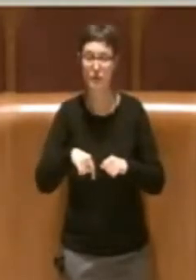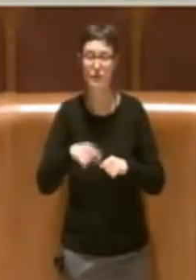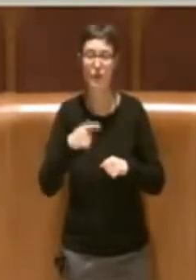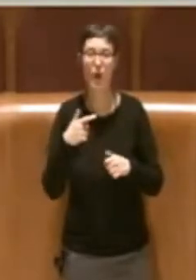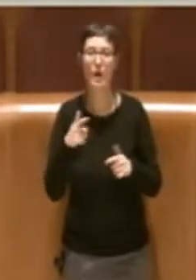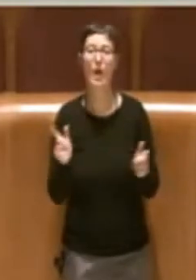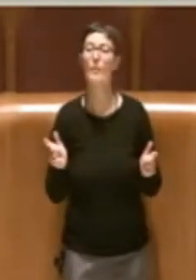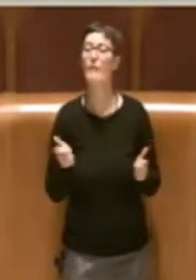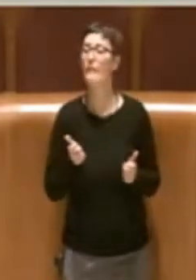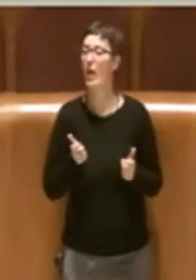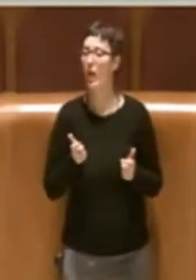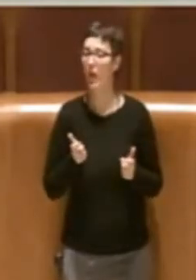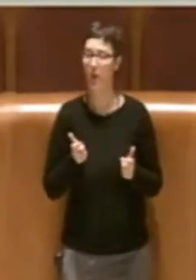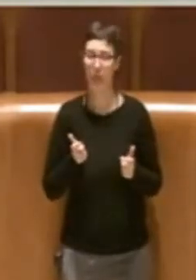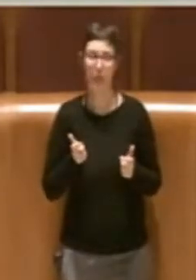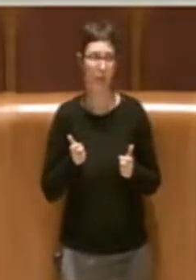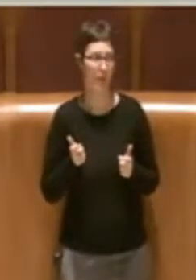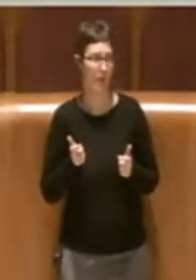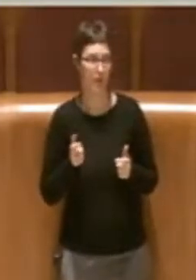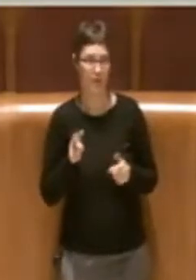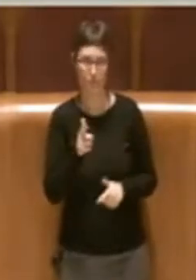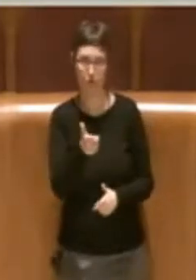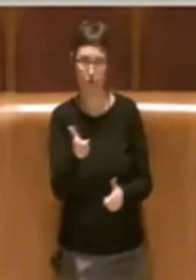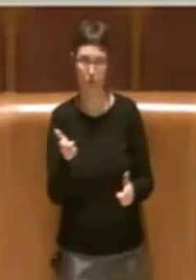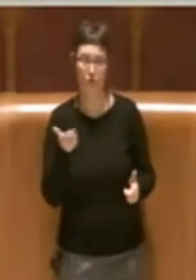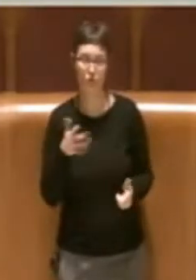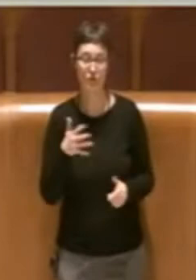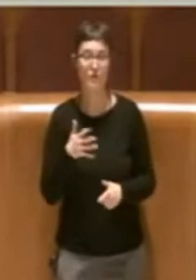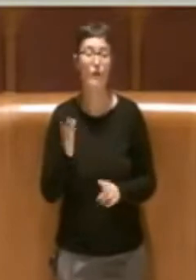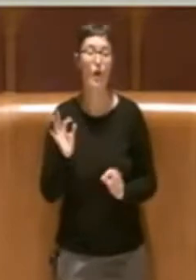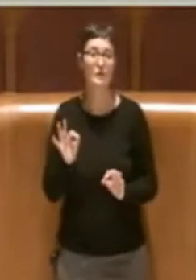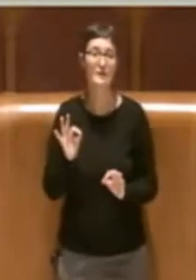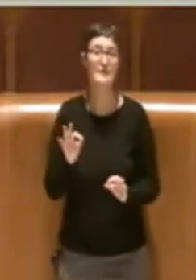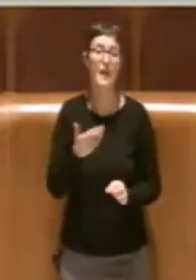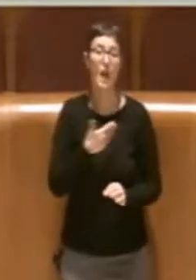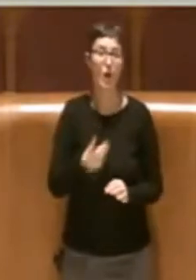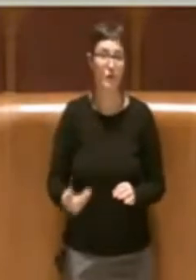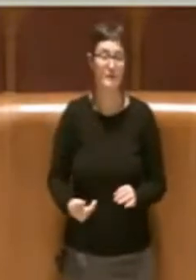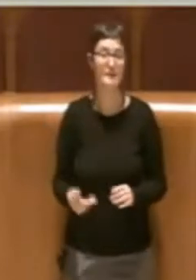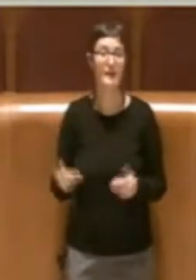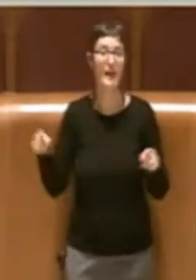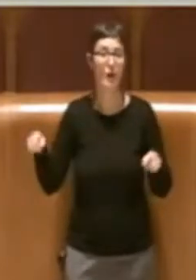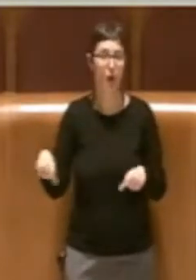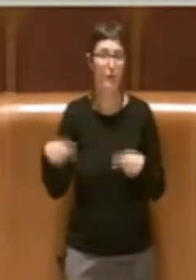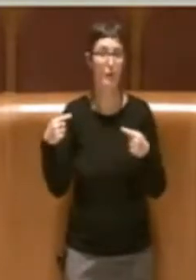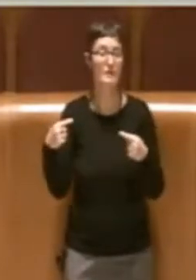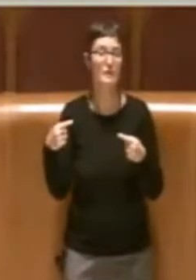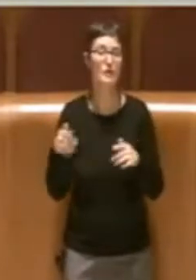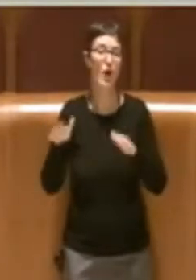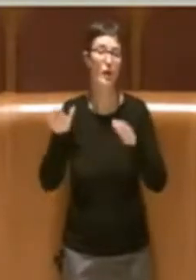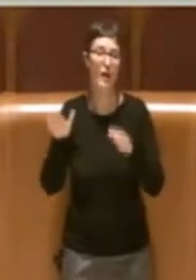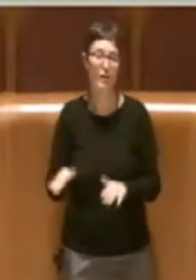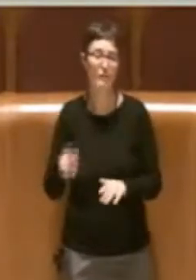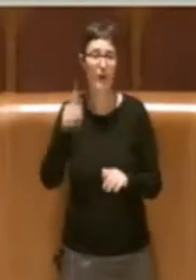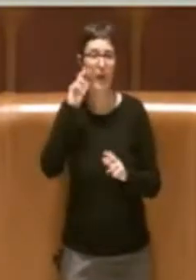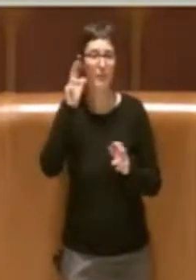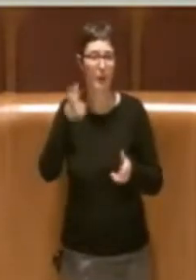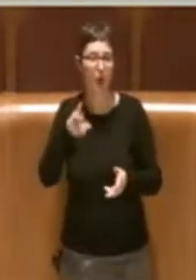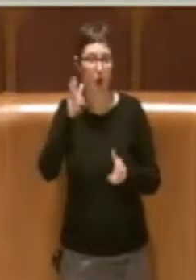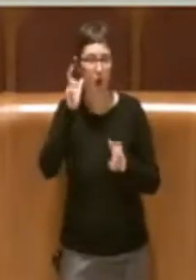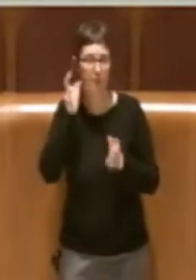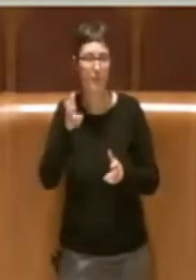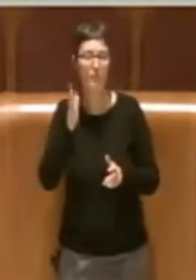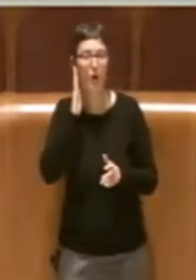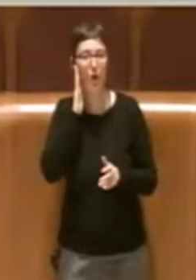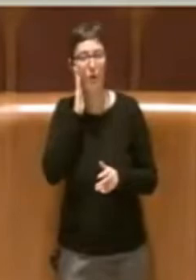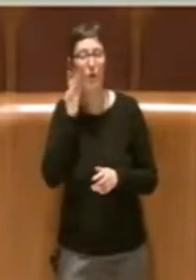invece quelli che forse sono fermi e dormono sono i consiglieri dell'opposizione che non vanno nemmeno a verificare